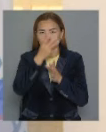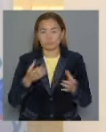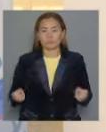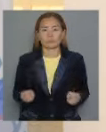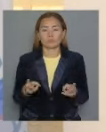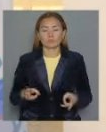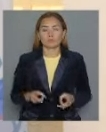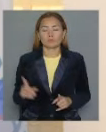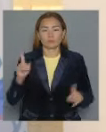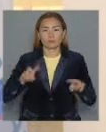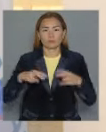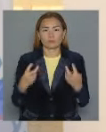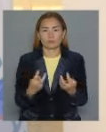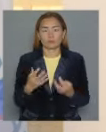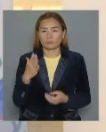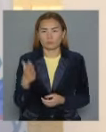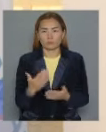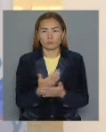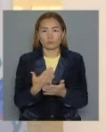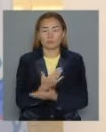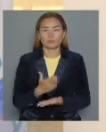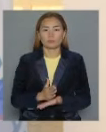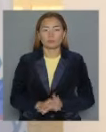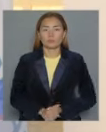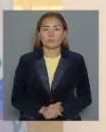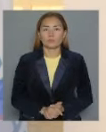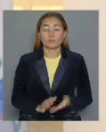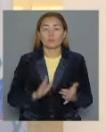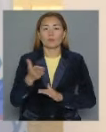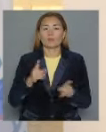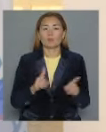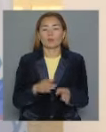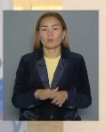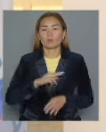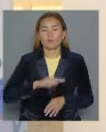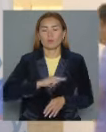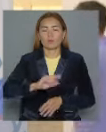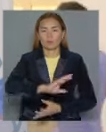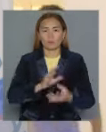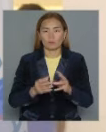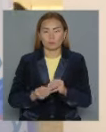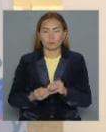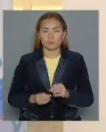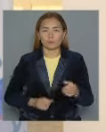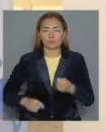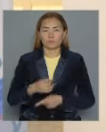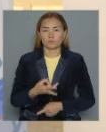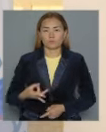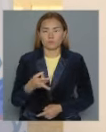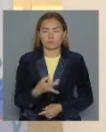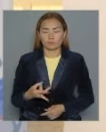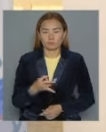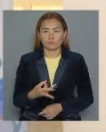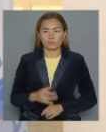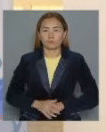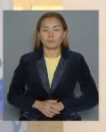байланысты кеңес мүшелеріне үлкен ақпарат бердім. Және алда қандай атқарылмақ жұмыстар, солардың ішінде біздің өңіріміз,